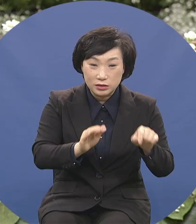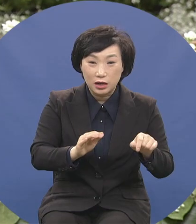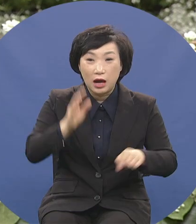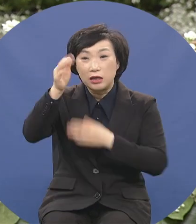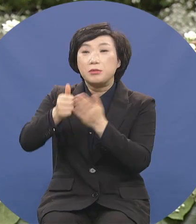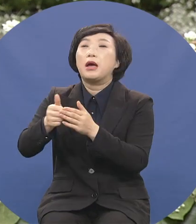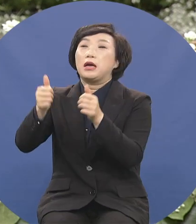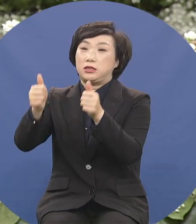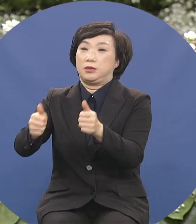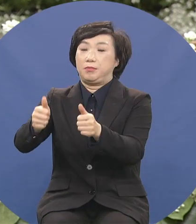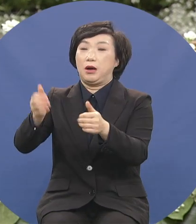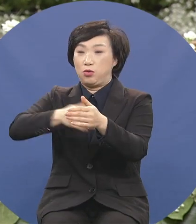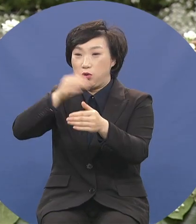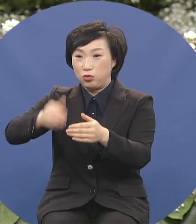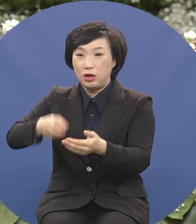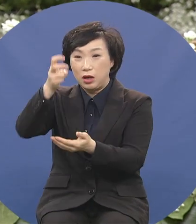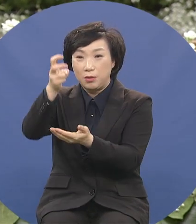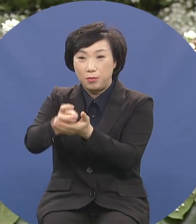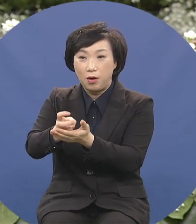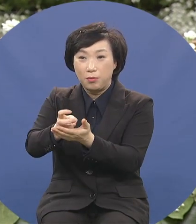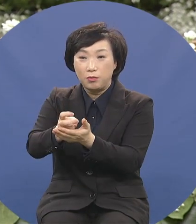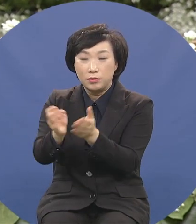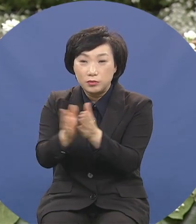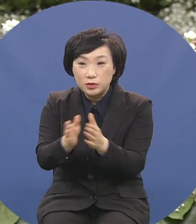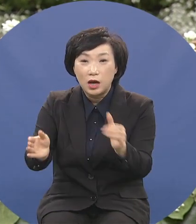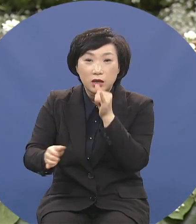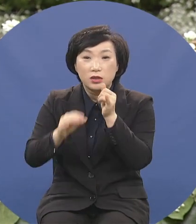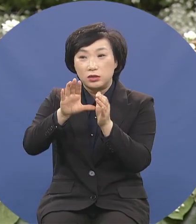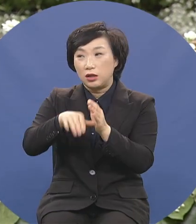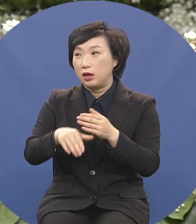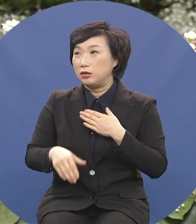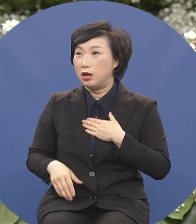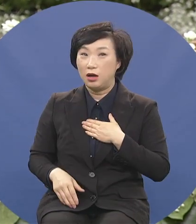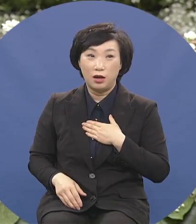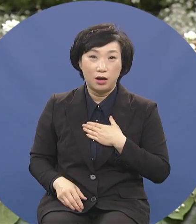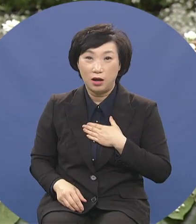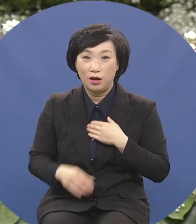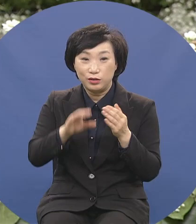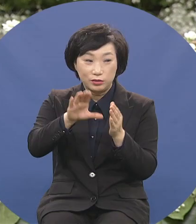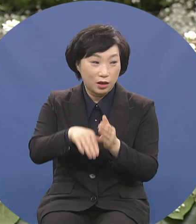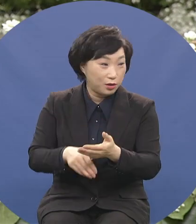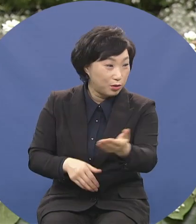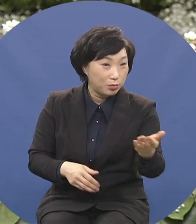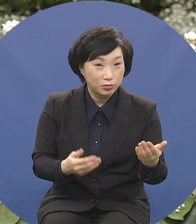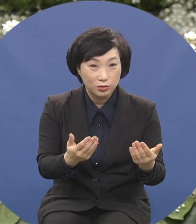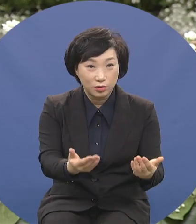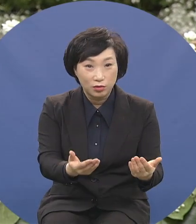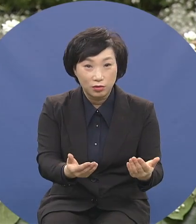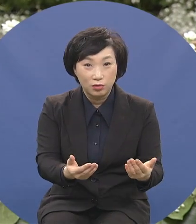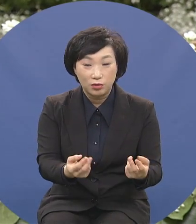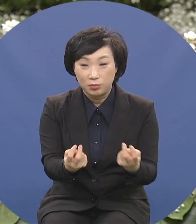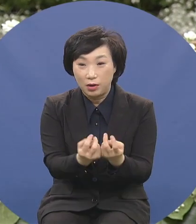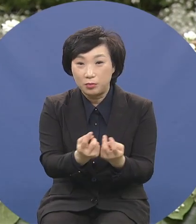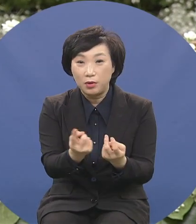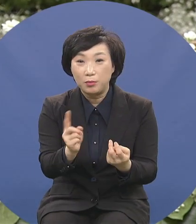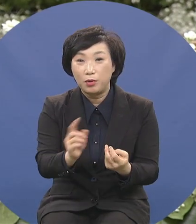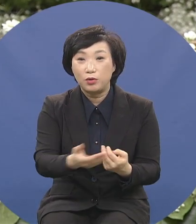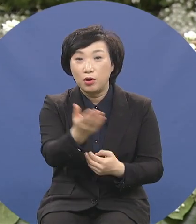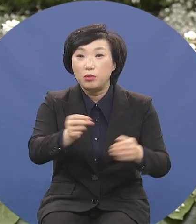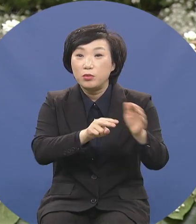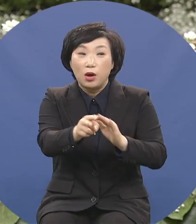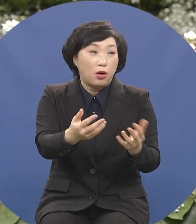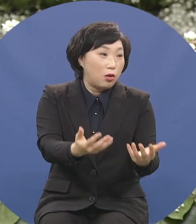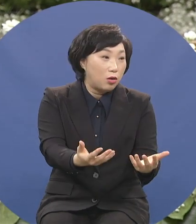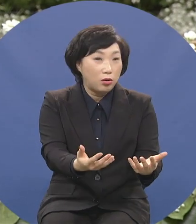공의로운 심판의 법이 작동될 때 그때는 어떻게 피할 수